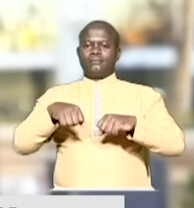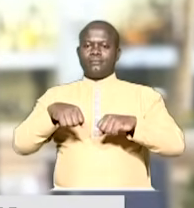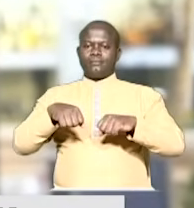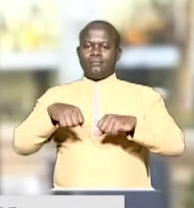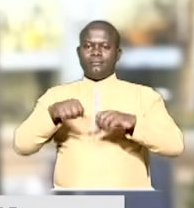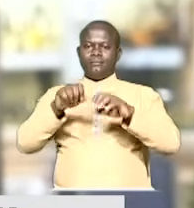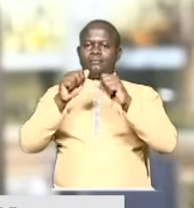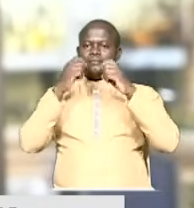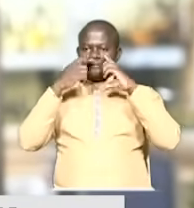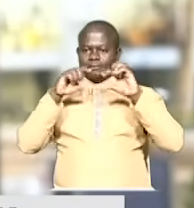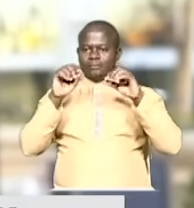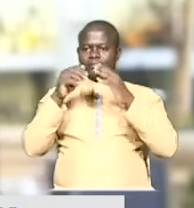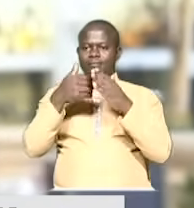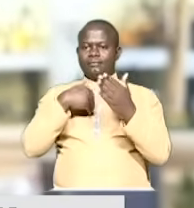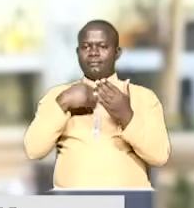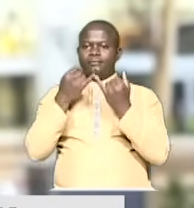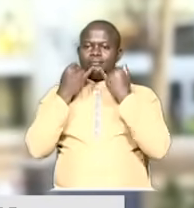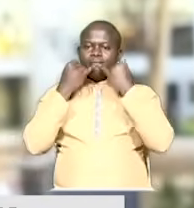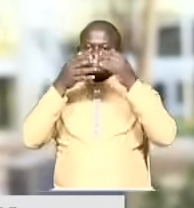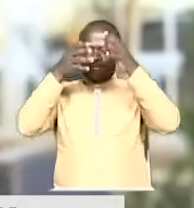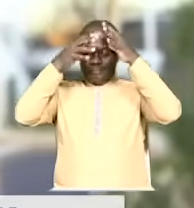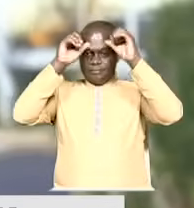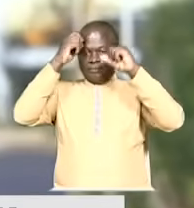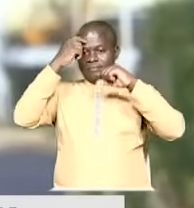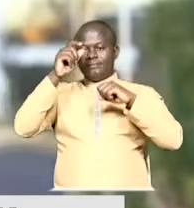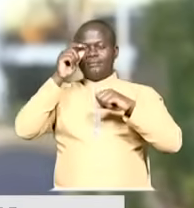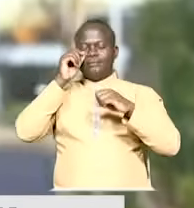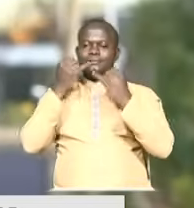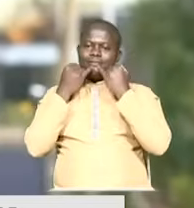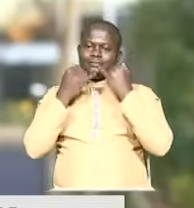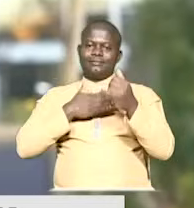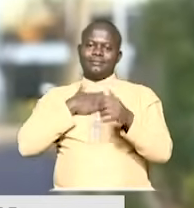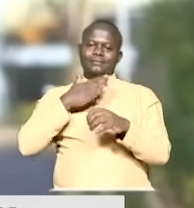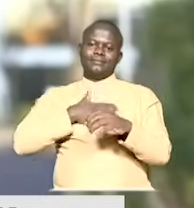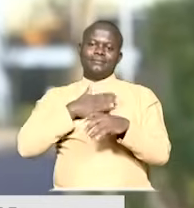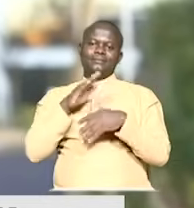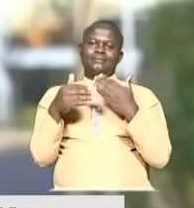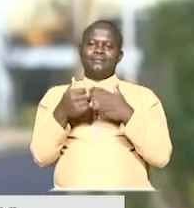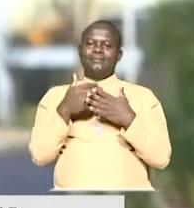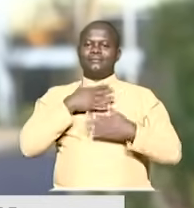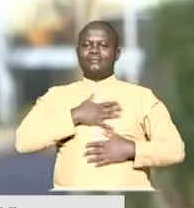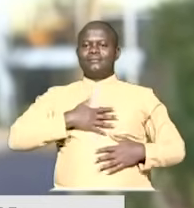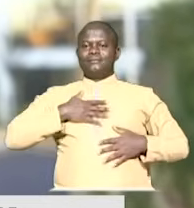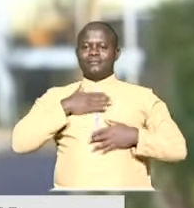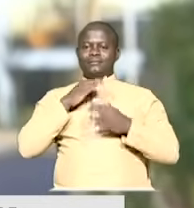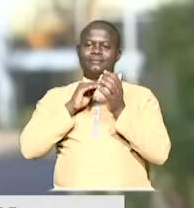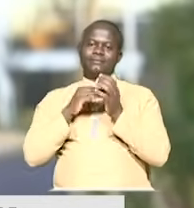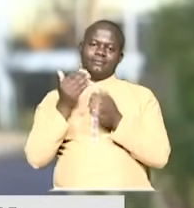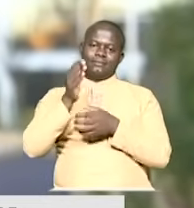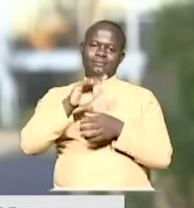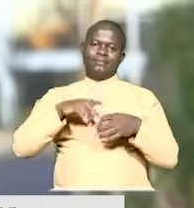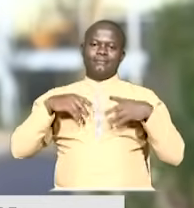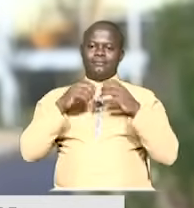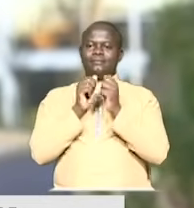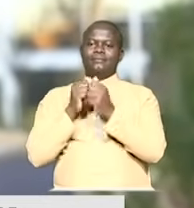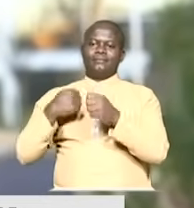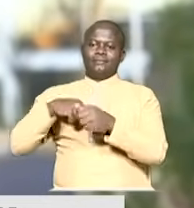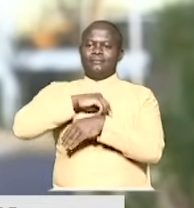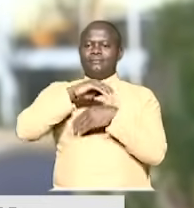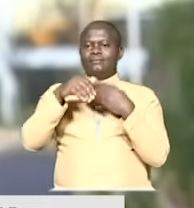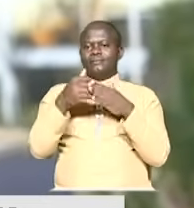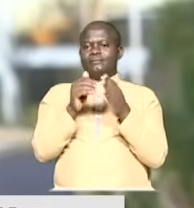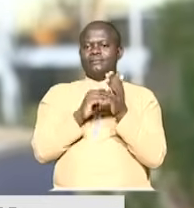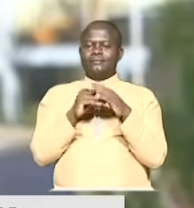kufata ijambo nkagira icyo mbwira umukuru w'igihugu namubwira ko nezerewe cyane ko twishimye ko yongeye kugaruka kubana natwe kandi